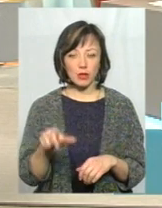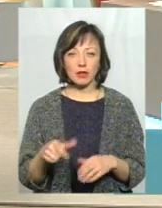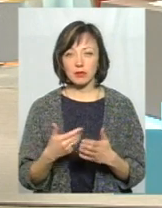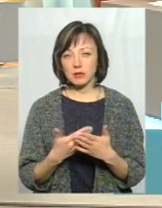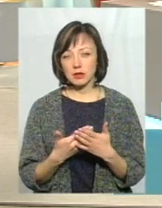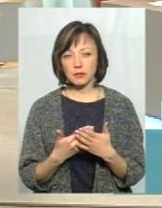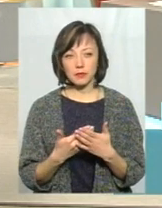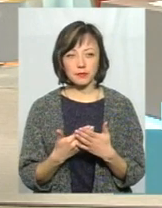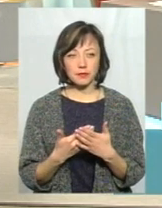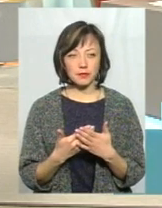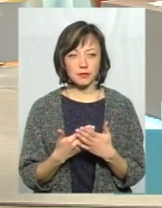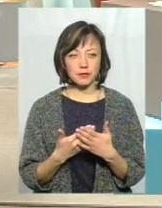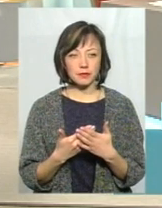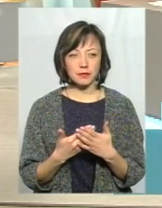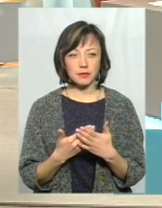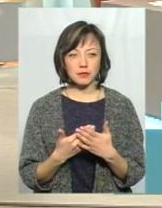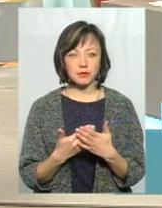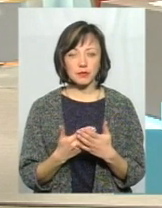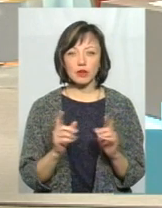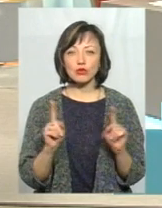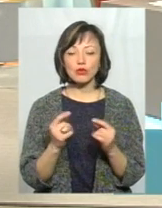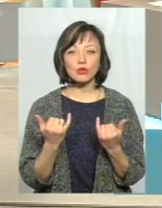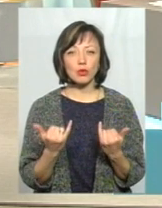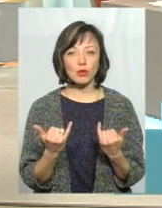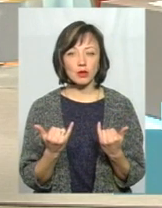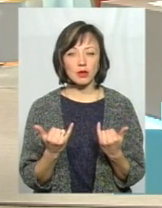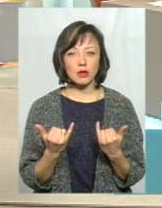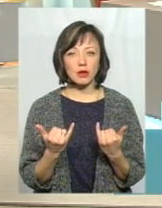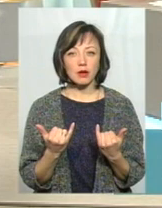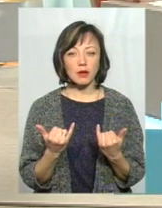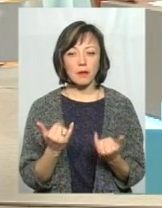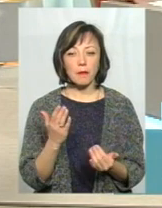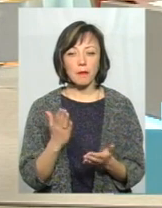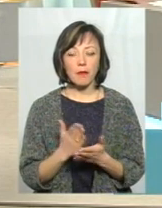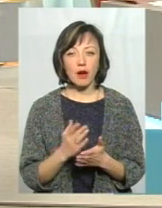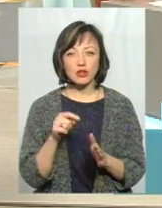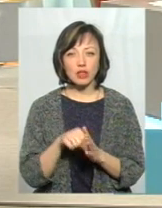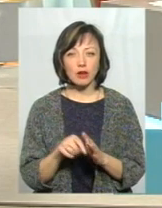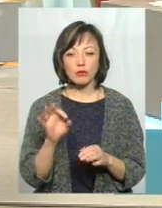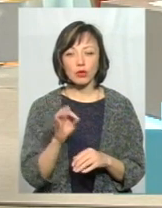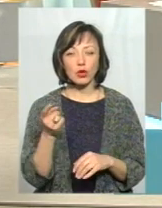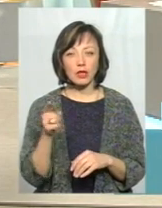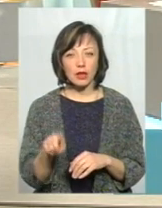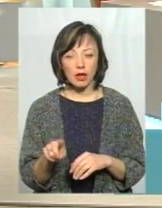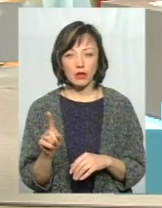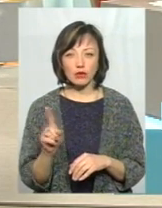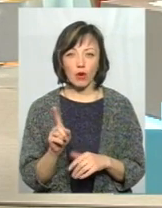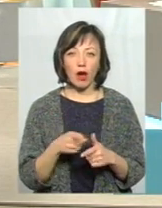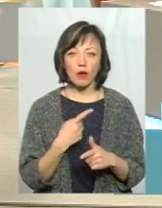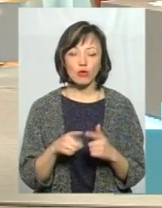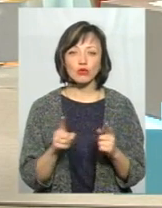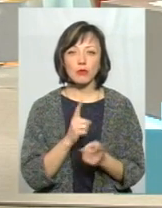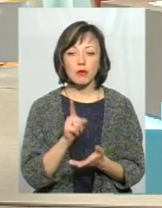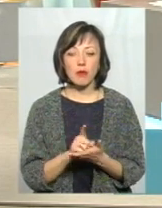принаймні я спостерігаю, такі часто бувають. Що сьогодні має свідчити все ж таки про те, що або що ми